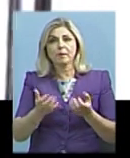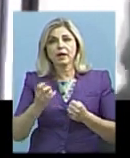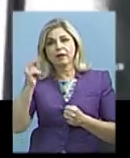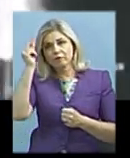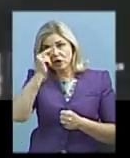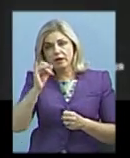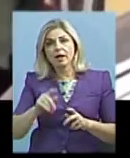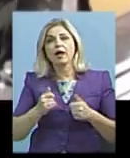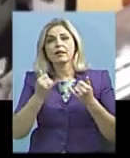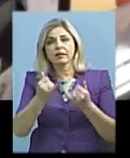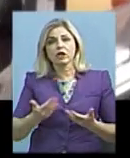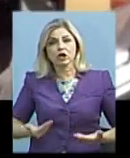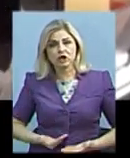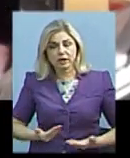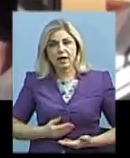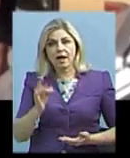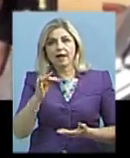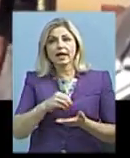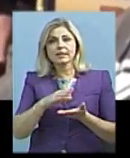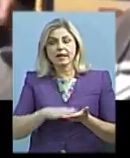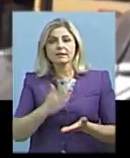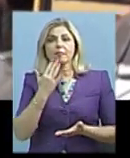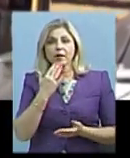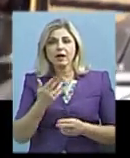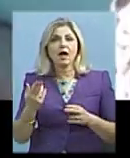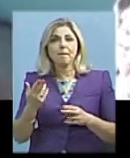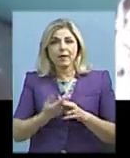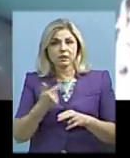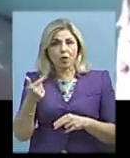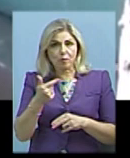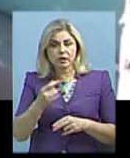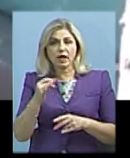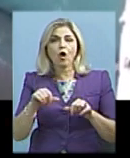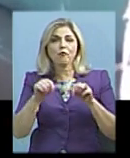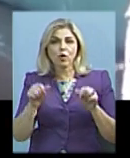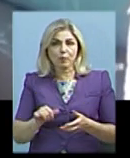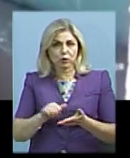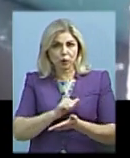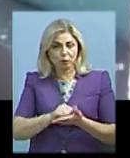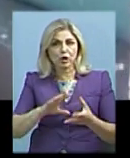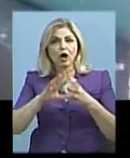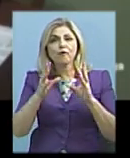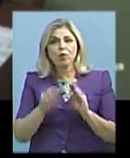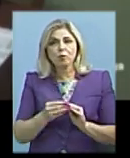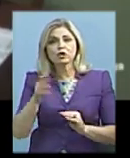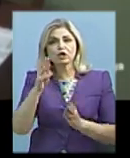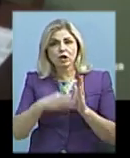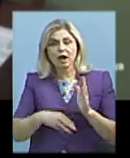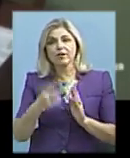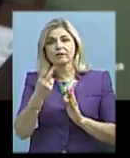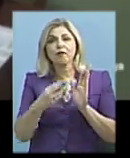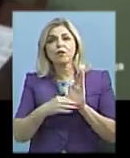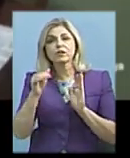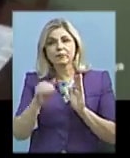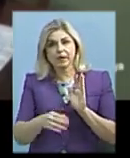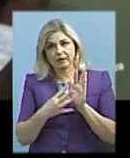житла, реєстрації іноземців та осіб без громадянства та оформлення для них документів. Загальна сума штрафів склала 28 тисяч 900